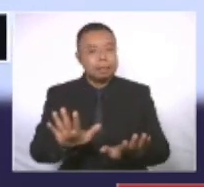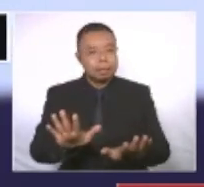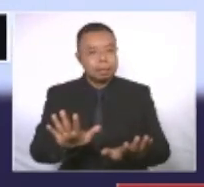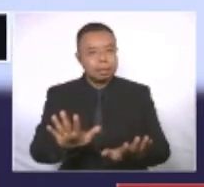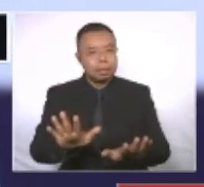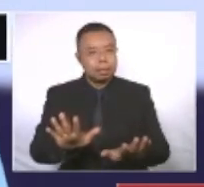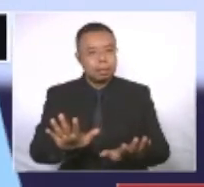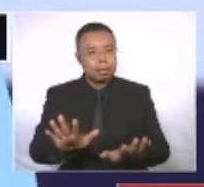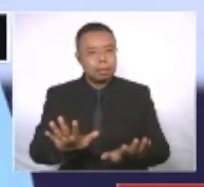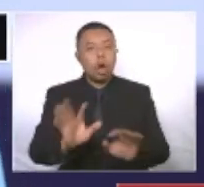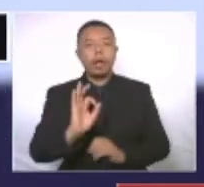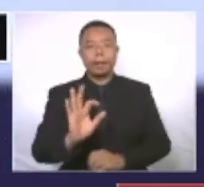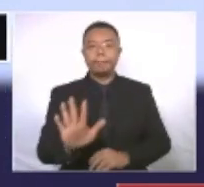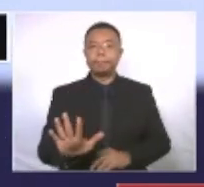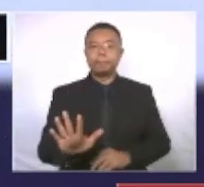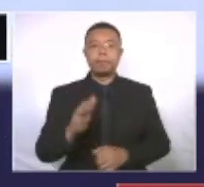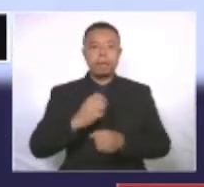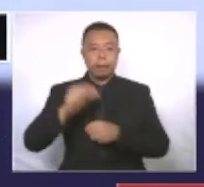Mohon tenang.